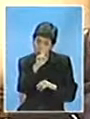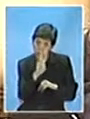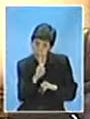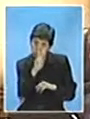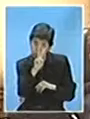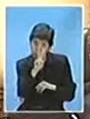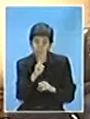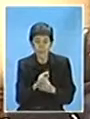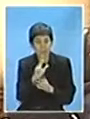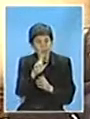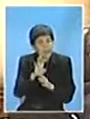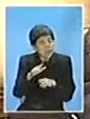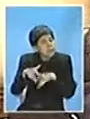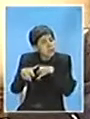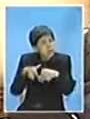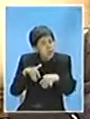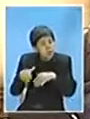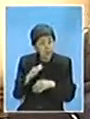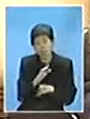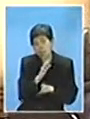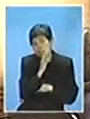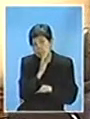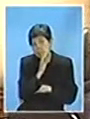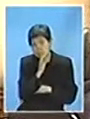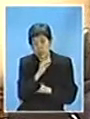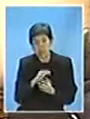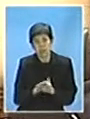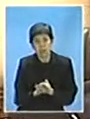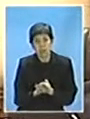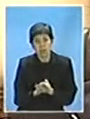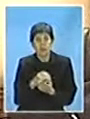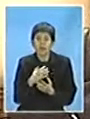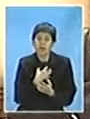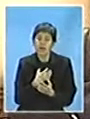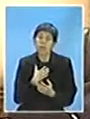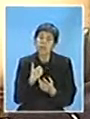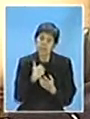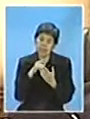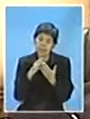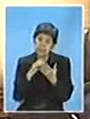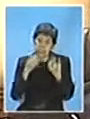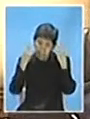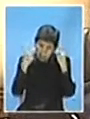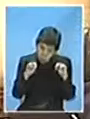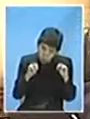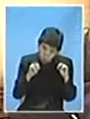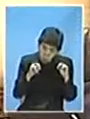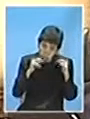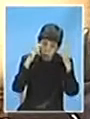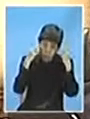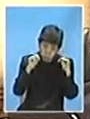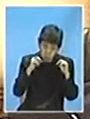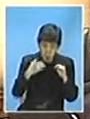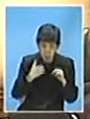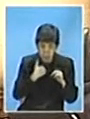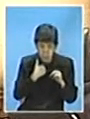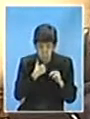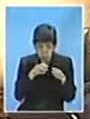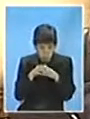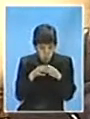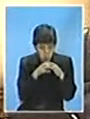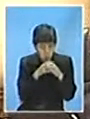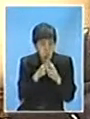ะครับมันก็เลยพิจารณาว่าถ้าเกิดให้ถ้าให้มีการเลือกนายกอุปนายกจากทั้ง3ทั้ง4กลุ่ม